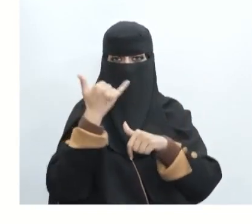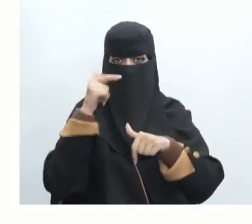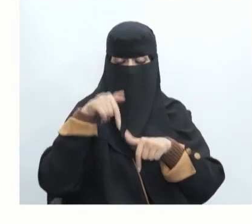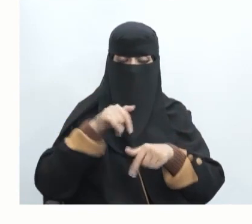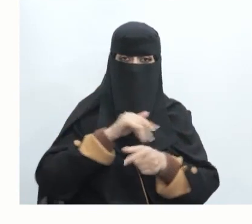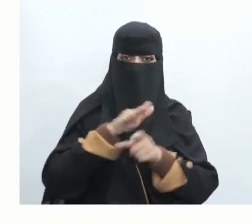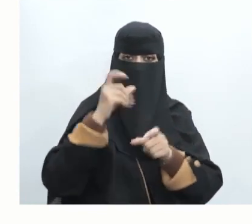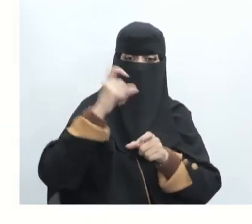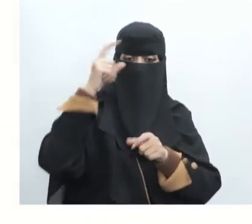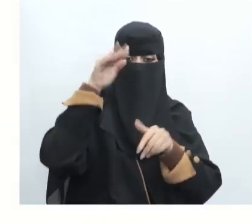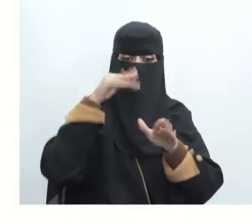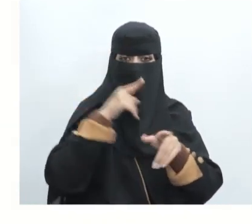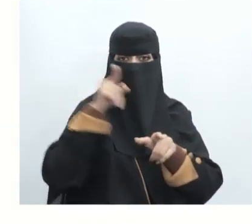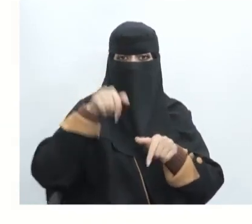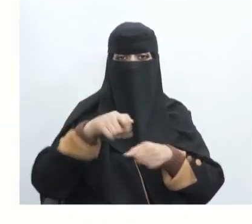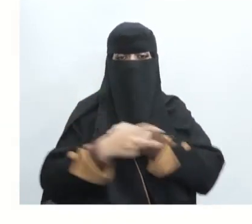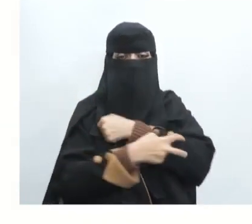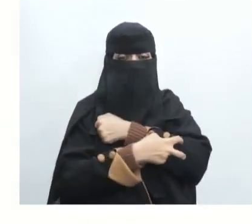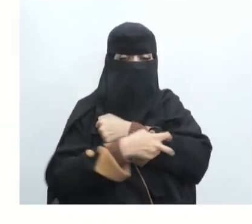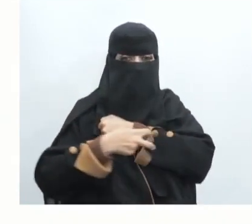والاسلامي هي الفقر